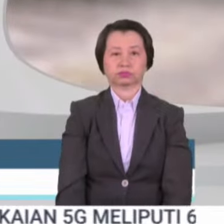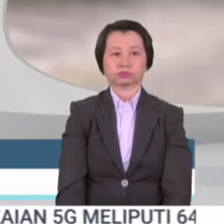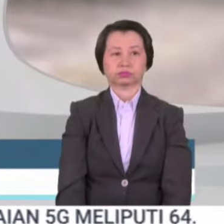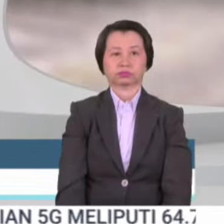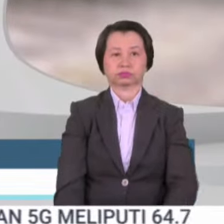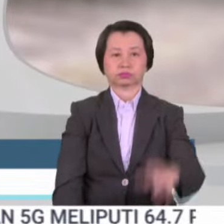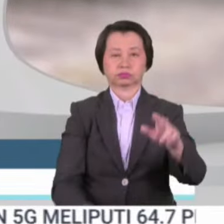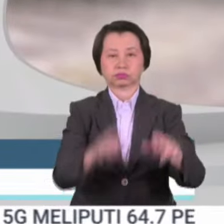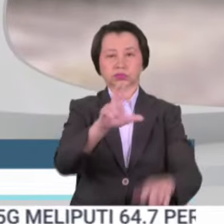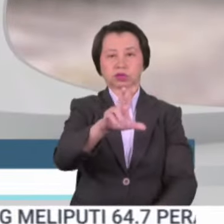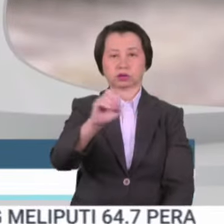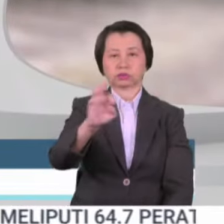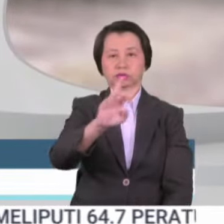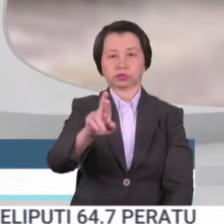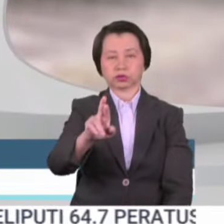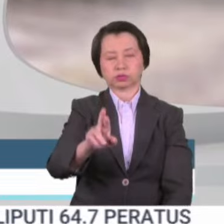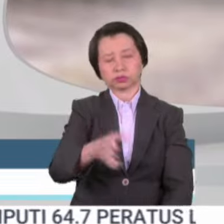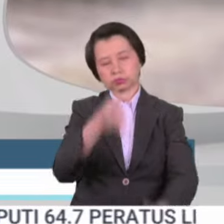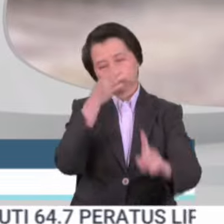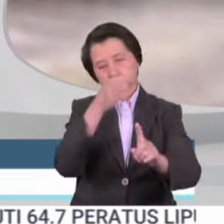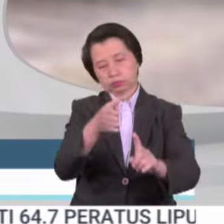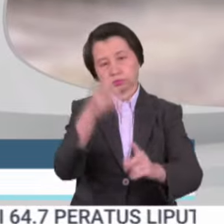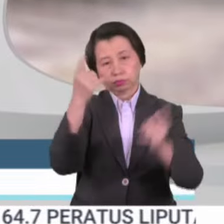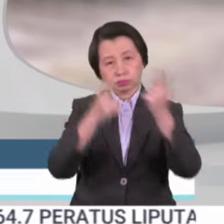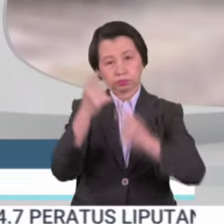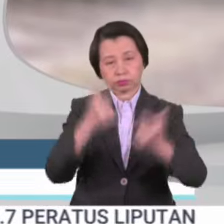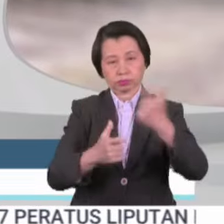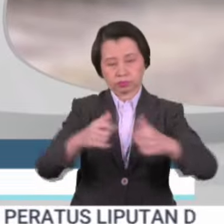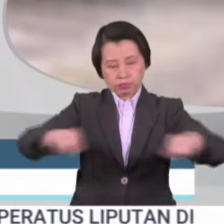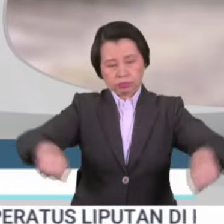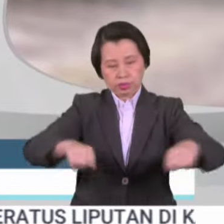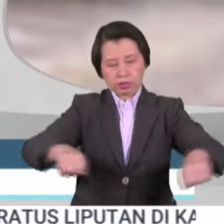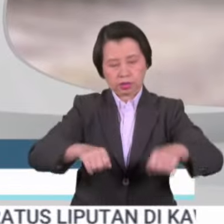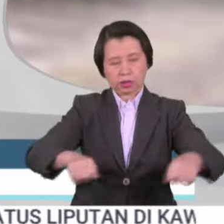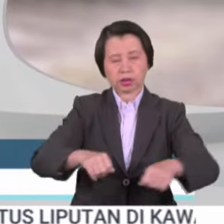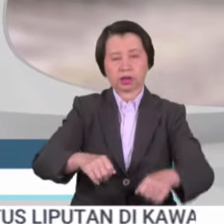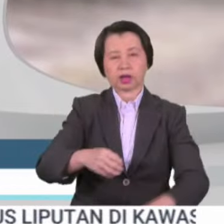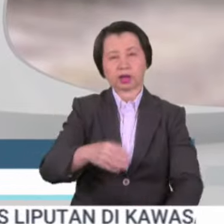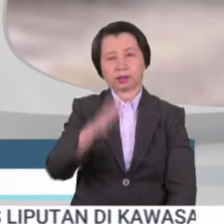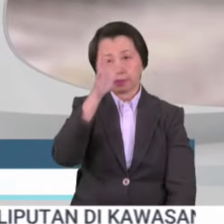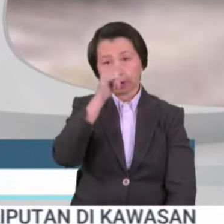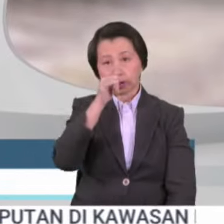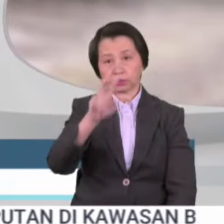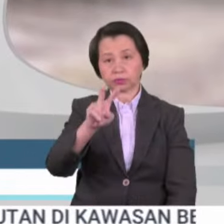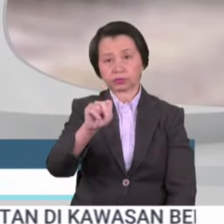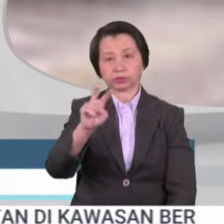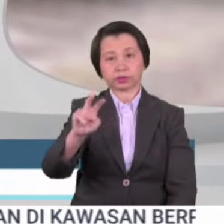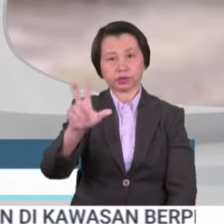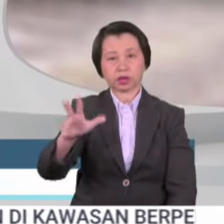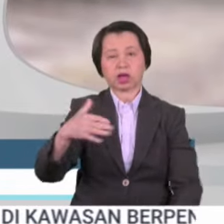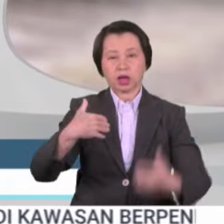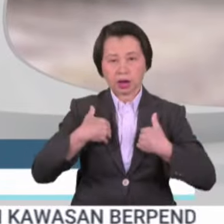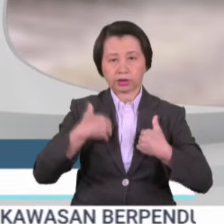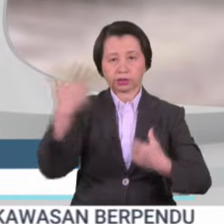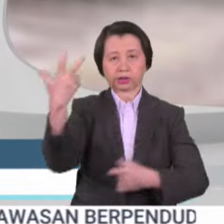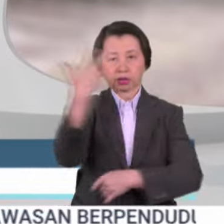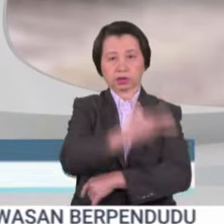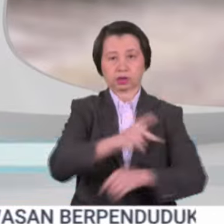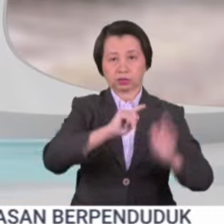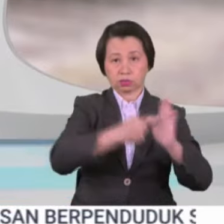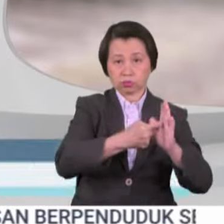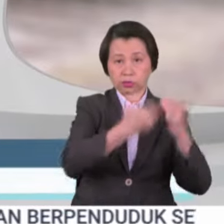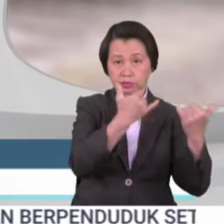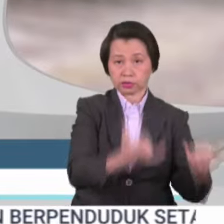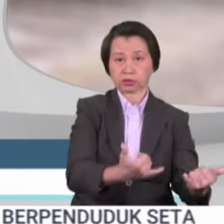Lebih 30,000 pengunjung disasar memeriahkan Festival Masakan Warisan Melaka 2023 yang berlangsung selama 3 hari